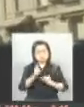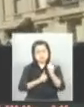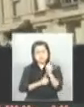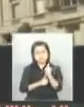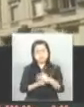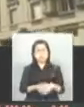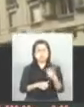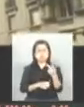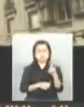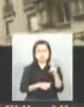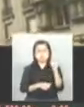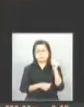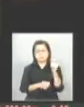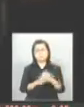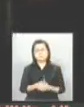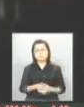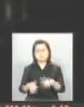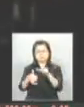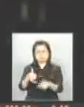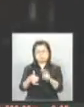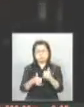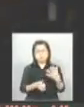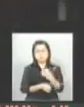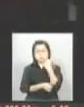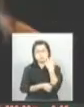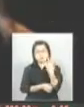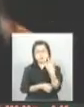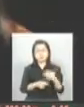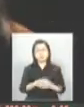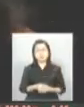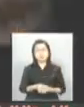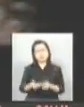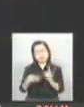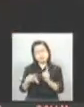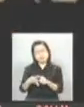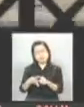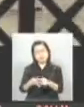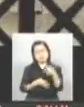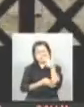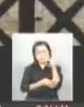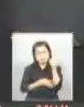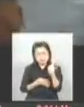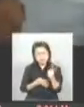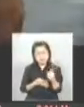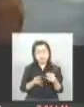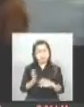อร์โนแลนอย่าง Inception ก็ยังคว้ารางวัลมาได้ถึง4สาขาเช่นกันทั้งสาขาถ่ายภาพยอดเยี่ยมเทคนิคพิ